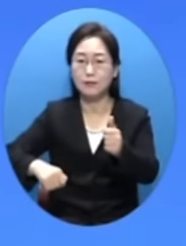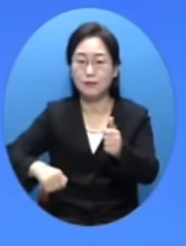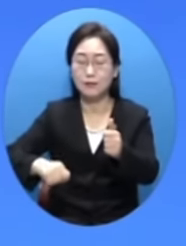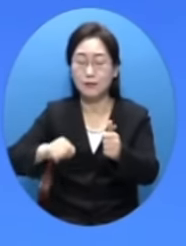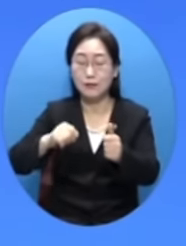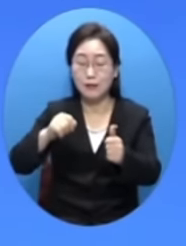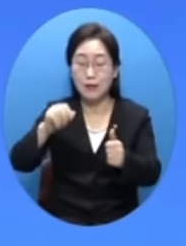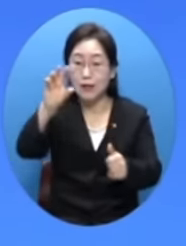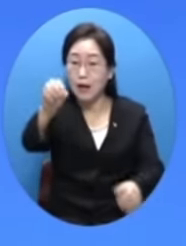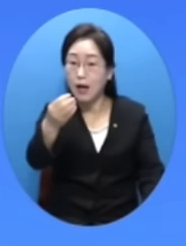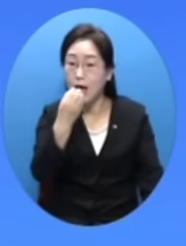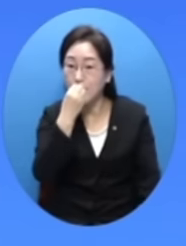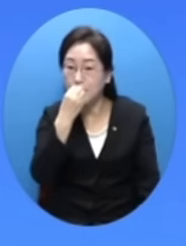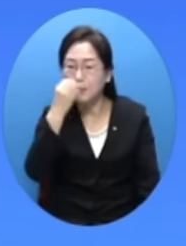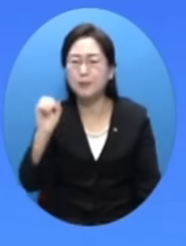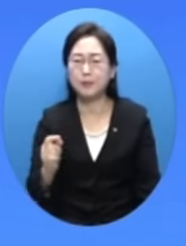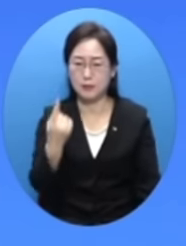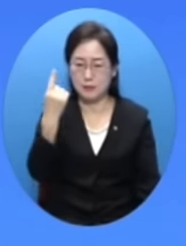선악과를 따먹음으로 말미암아